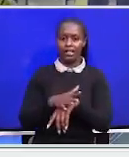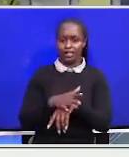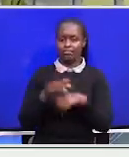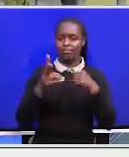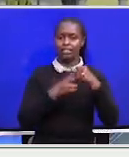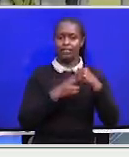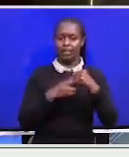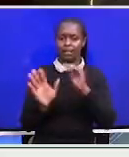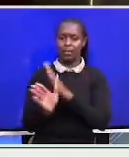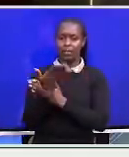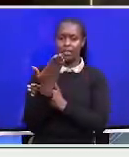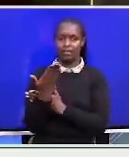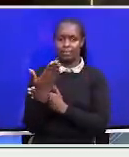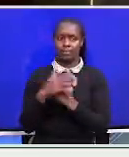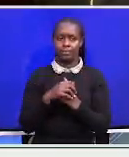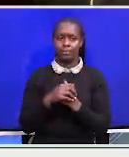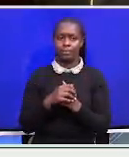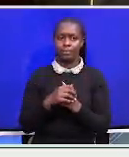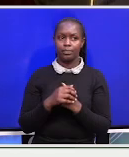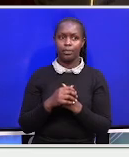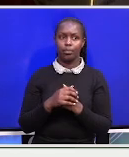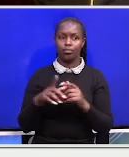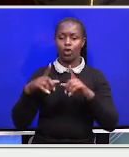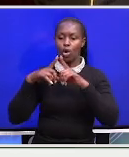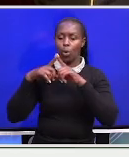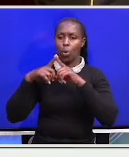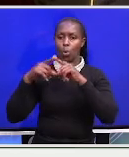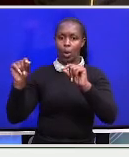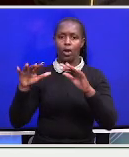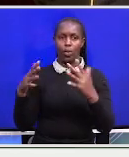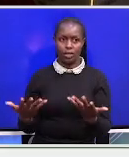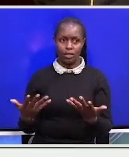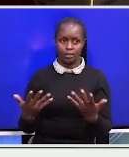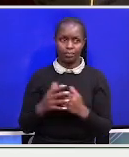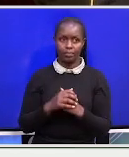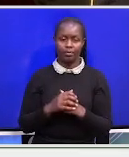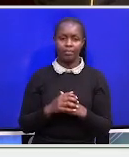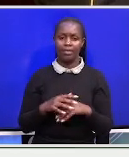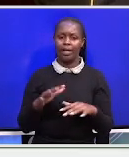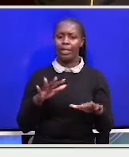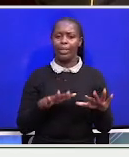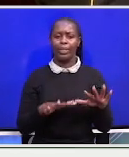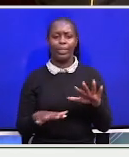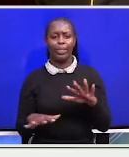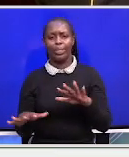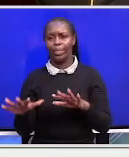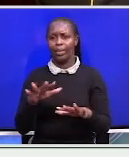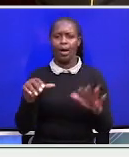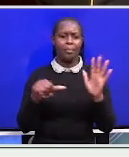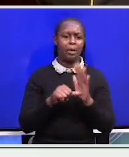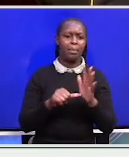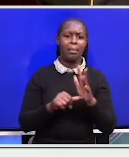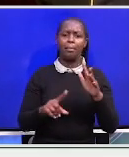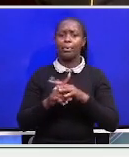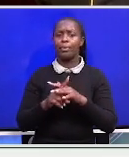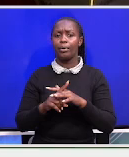around 7 o'clock Friday morning. Tunamwambia wachane na kuyumba yumba na kuleta tetesi. Yeye